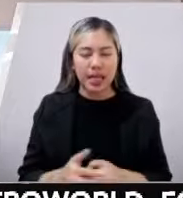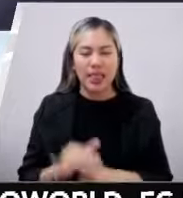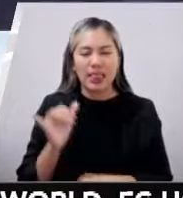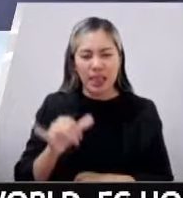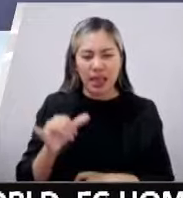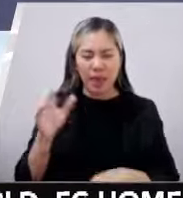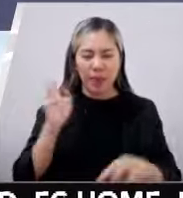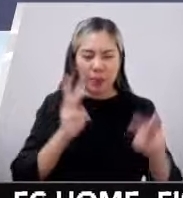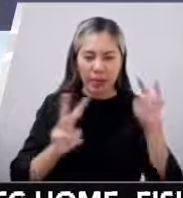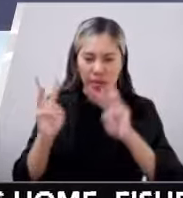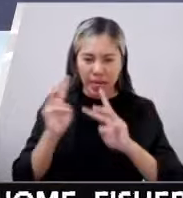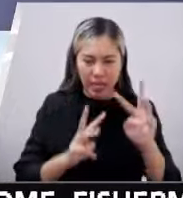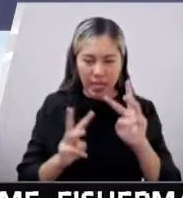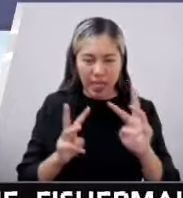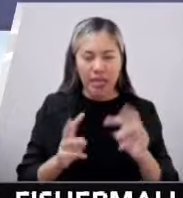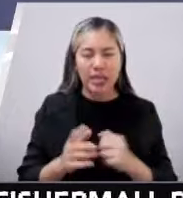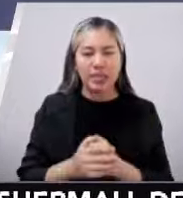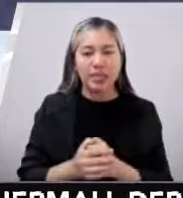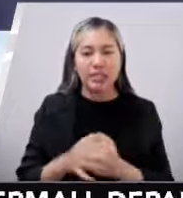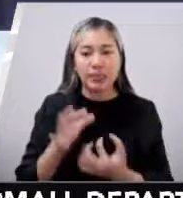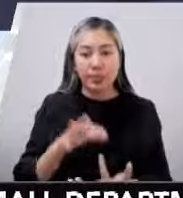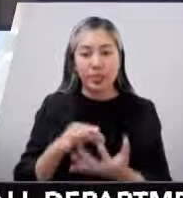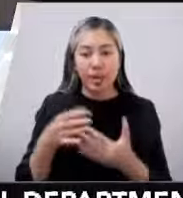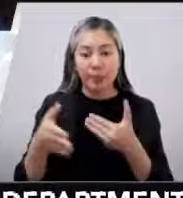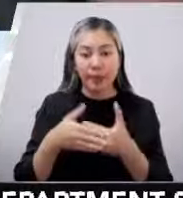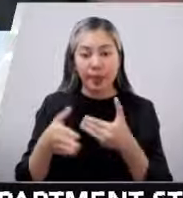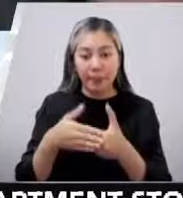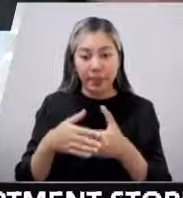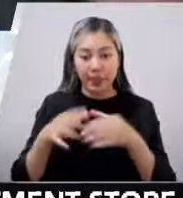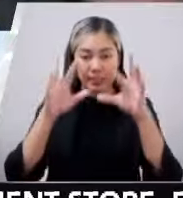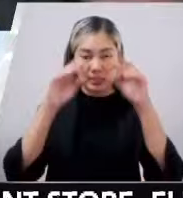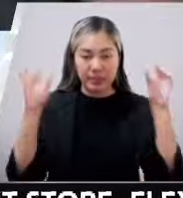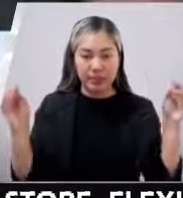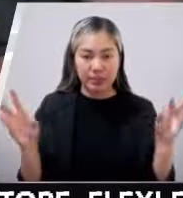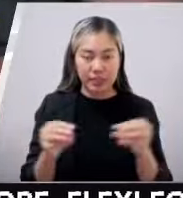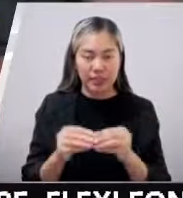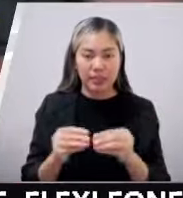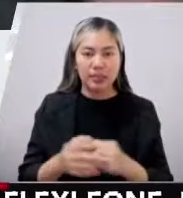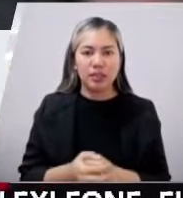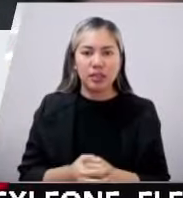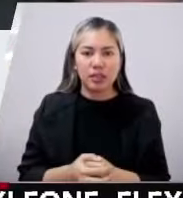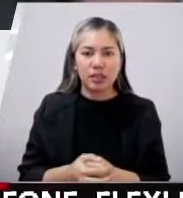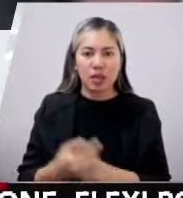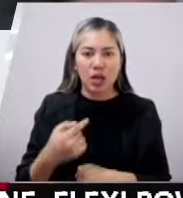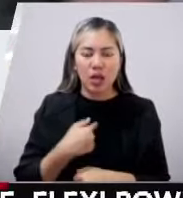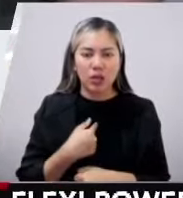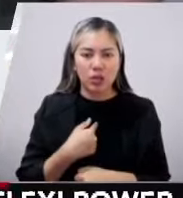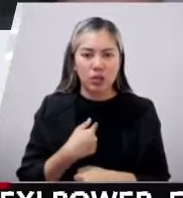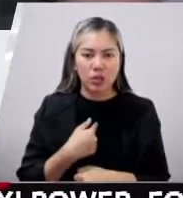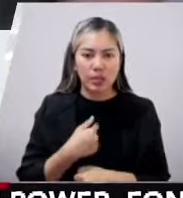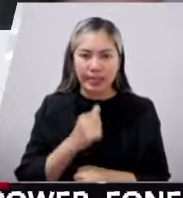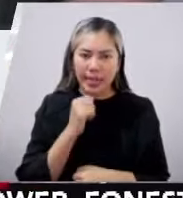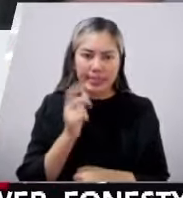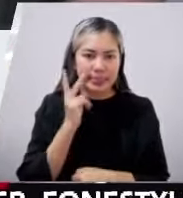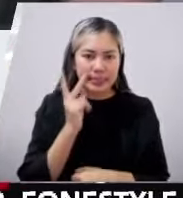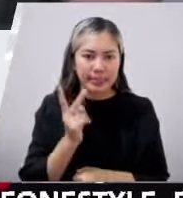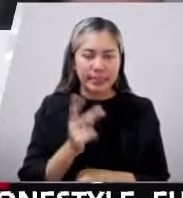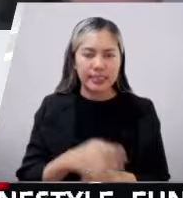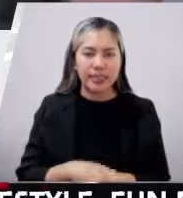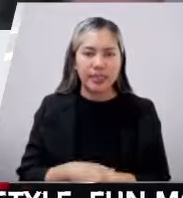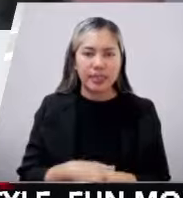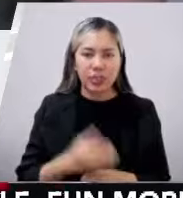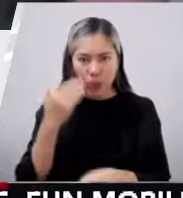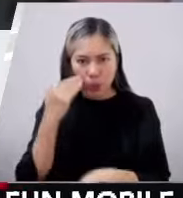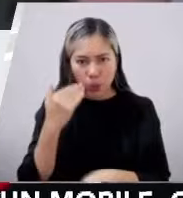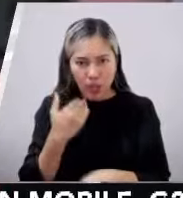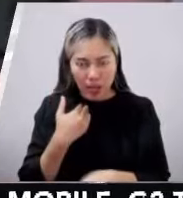lalo na sa Vermonts kung saan maraming handaan. Wala naman ako nakikitang perceived na shortage. It's farm-based